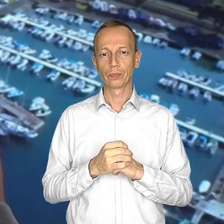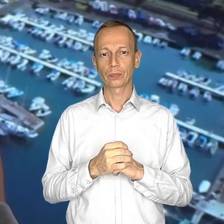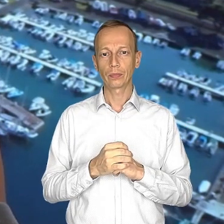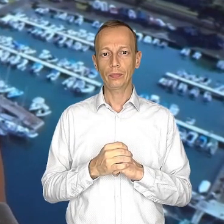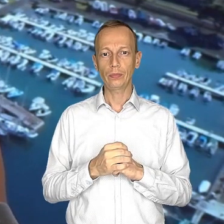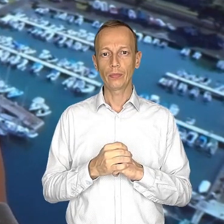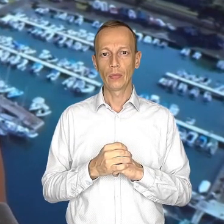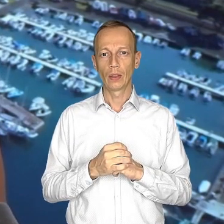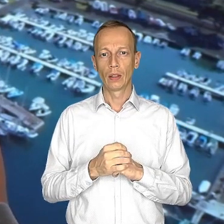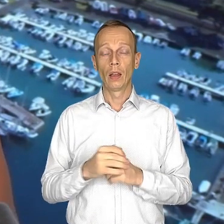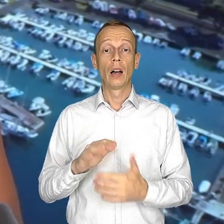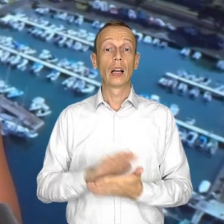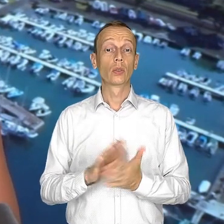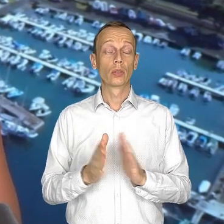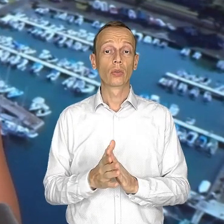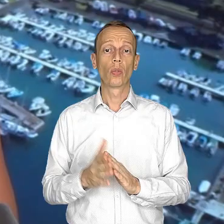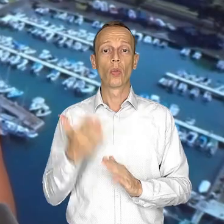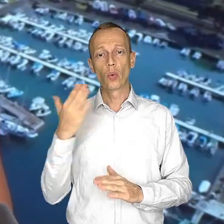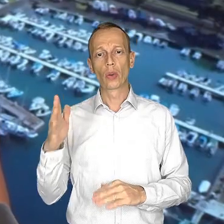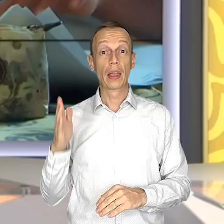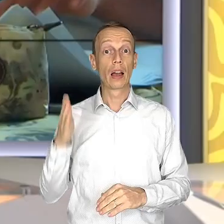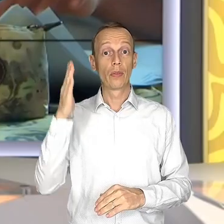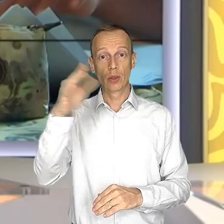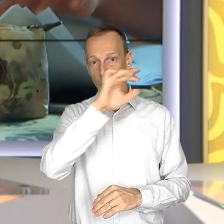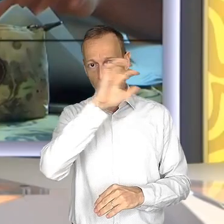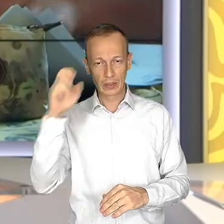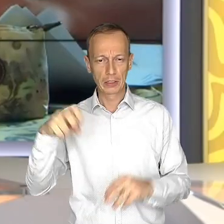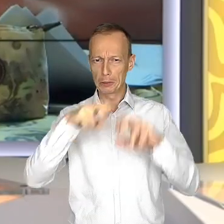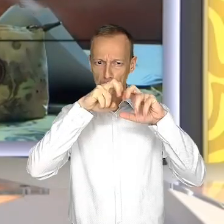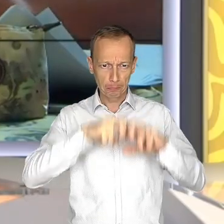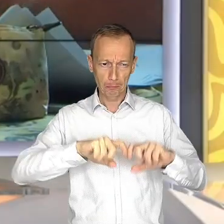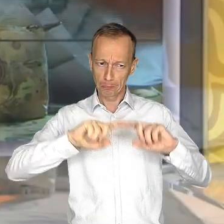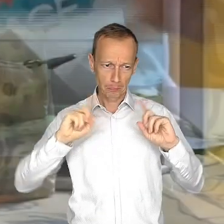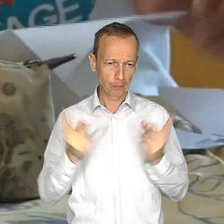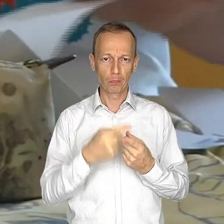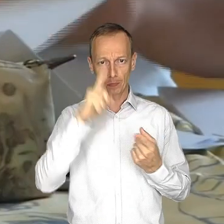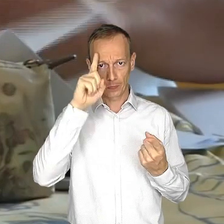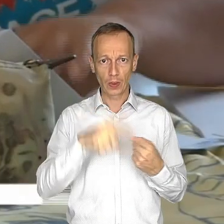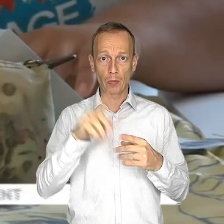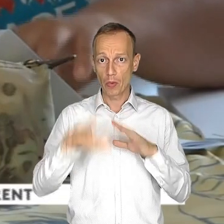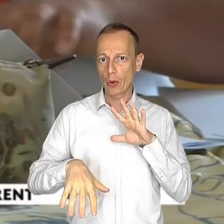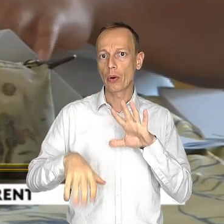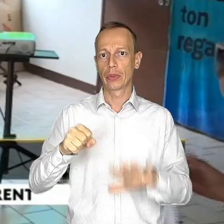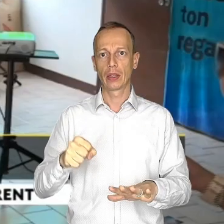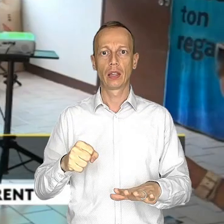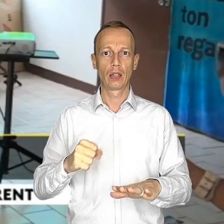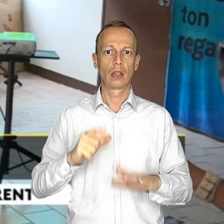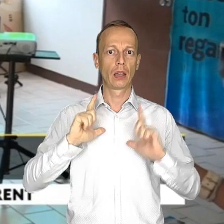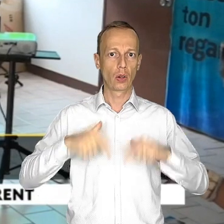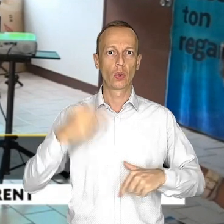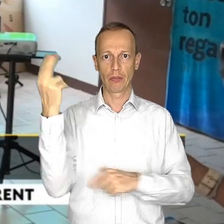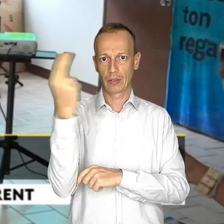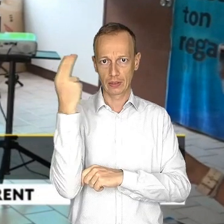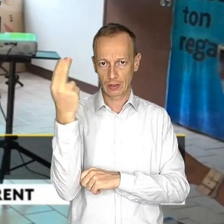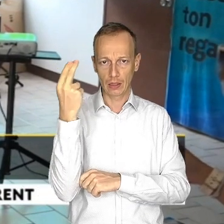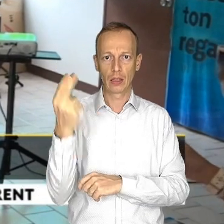00. L'association Avenir en Polynésie a mené une étude complète sur le coût de la rentrée universitaire. Ce coût varie